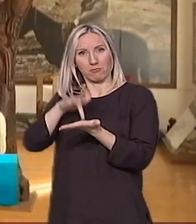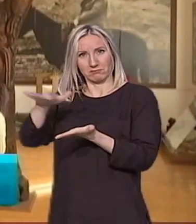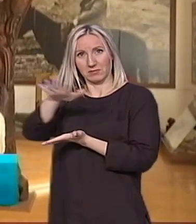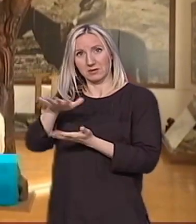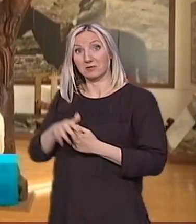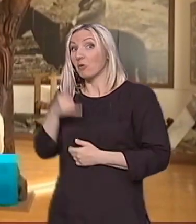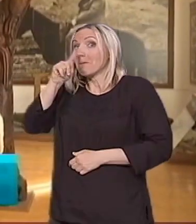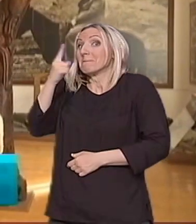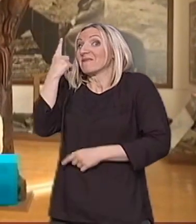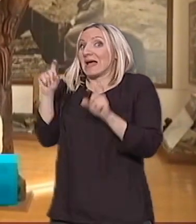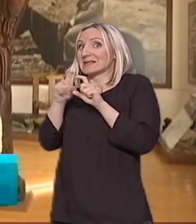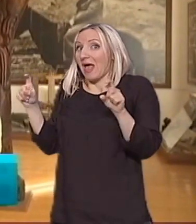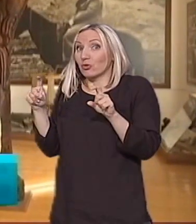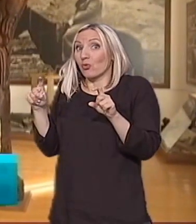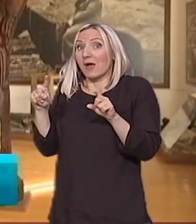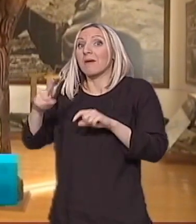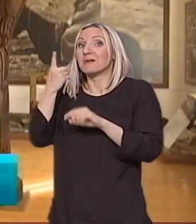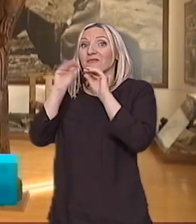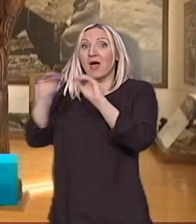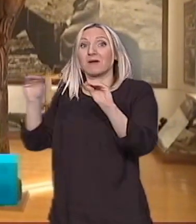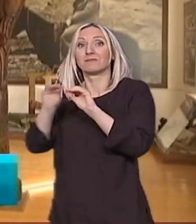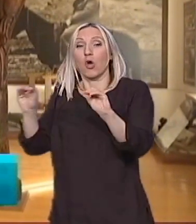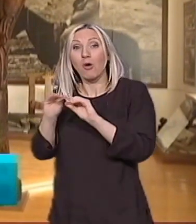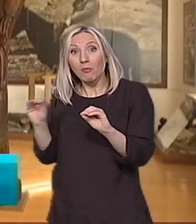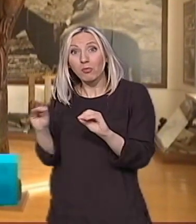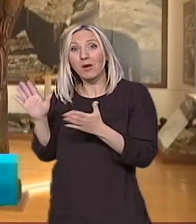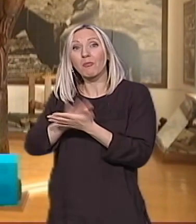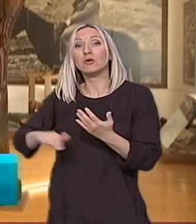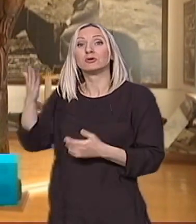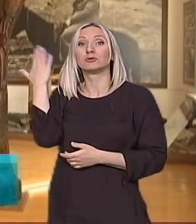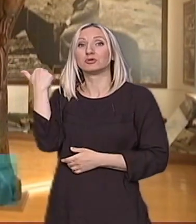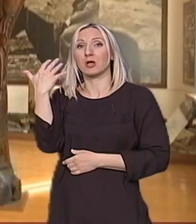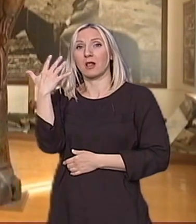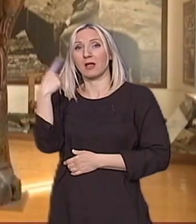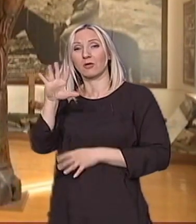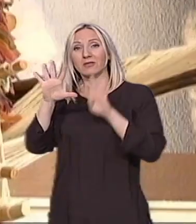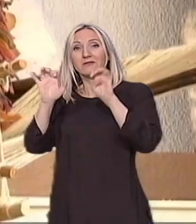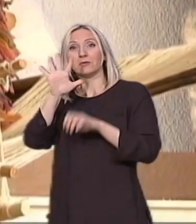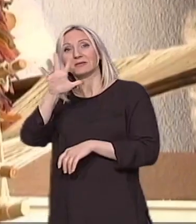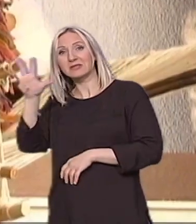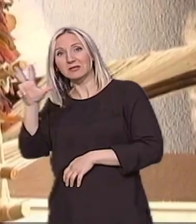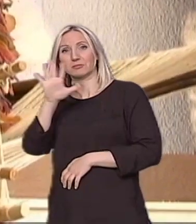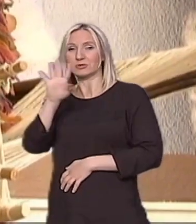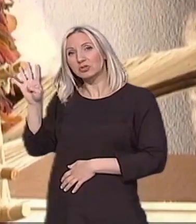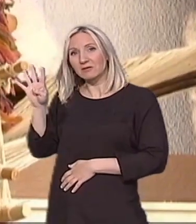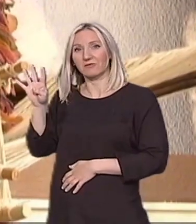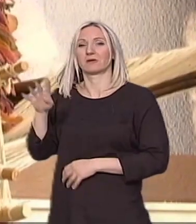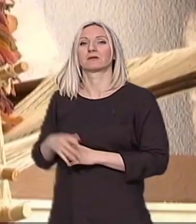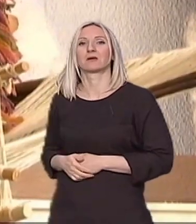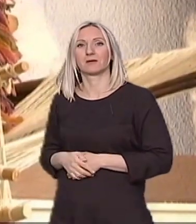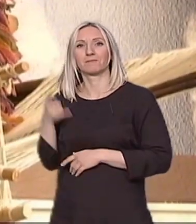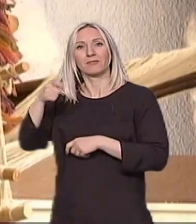tadašnjoj Jugoslaviji. Prvi tečajevi su počeli 1953. i 1954. godine. Radili su